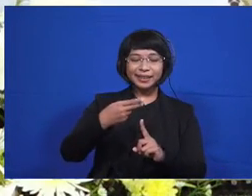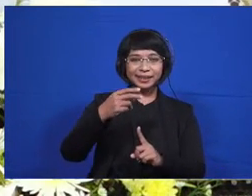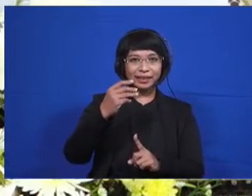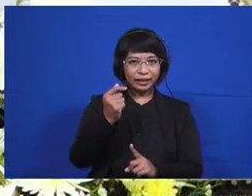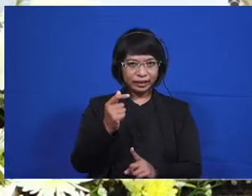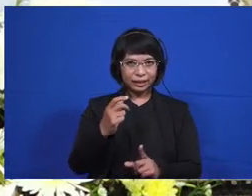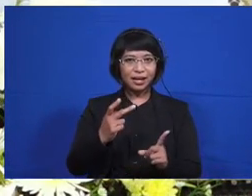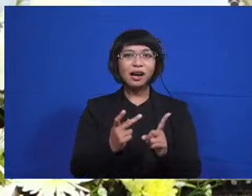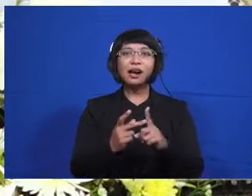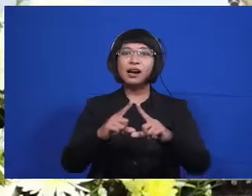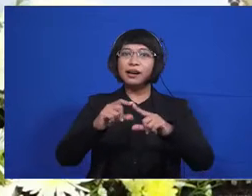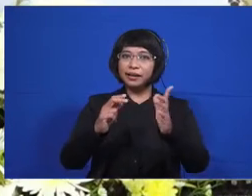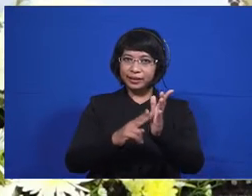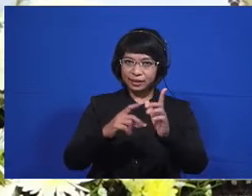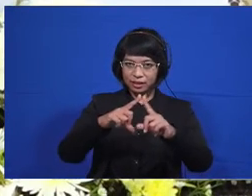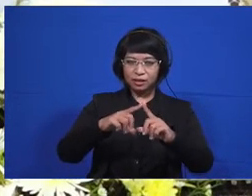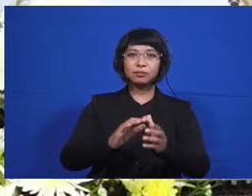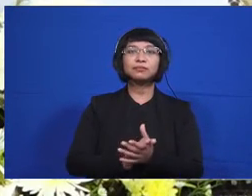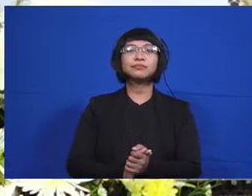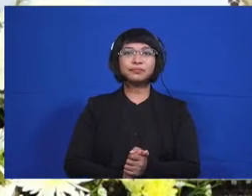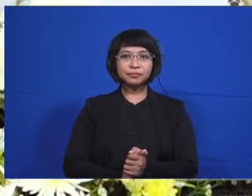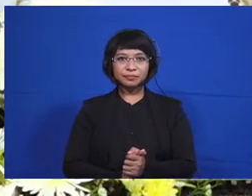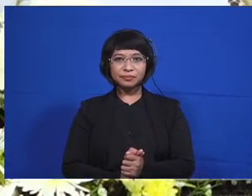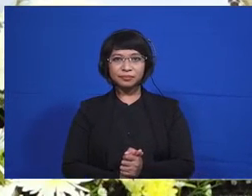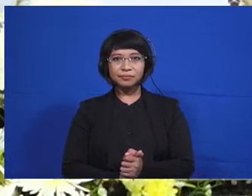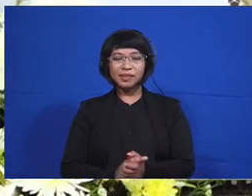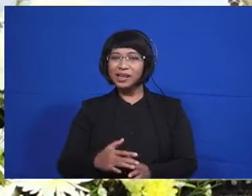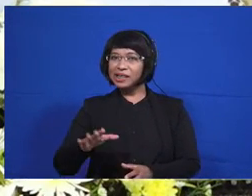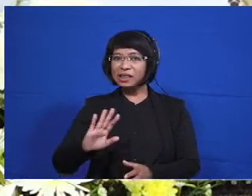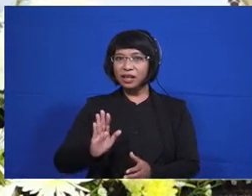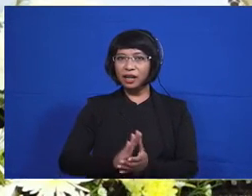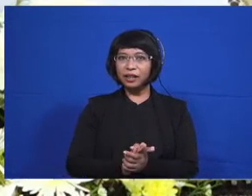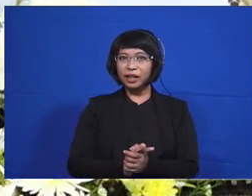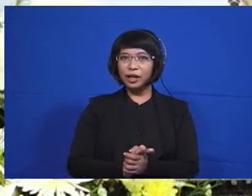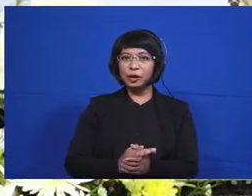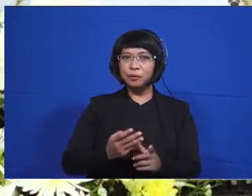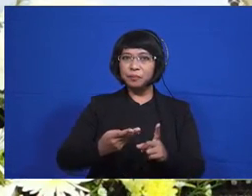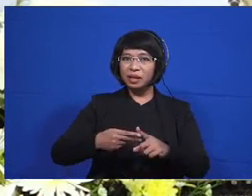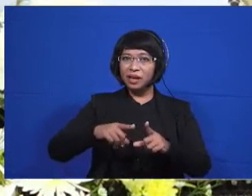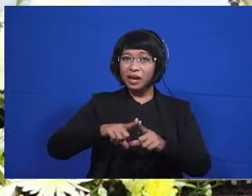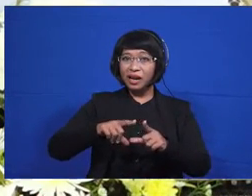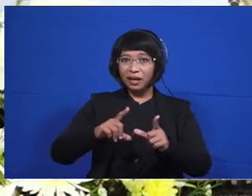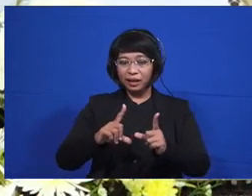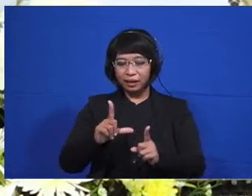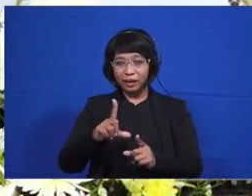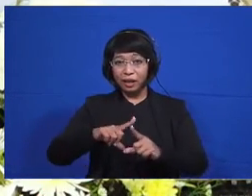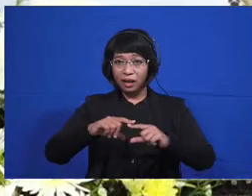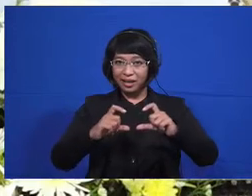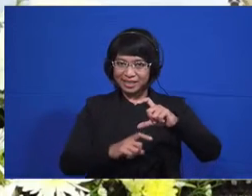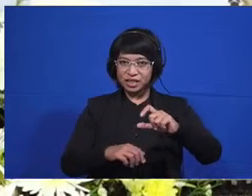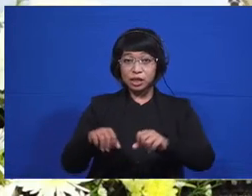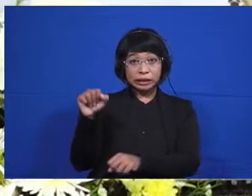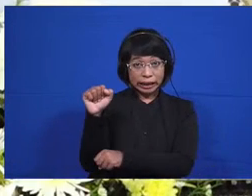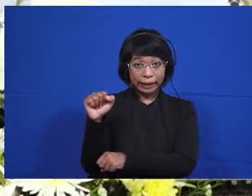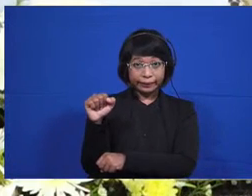Janganlah menganggap dirimu pandai. Janganlah membalas kejahatan dengan kejahatan.